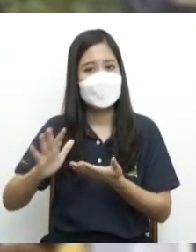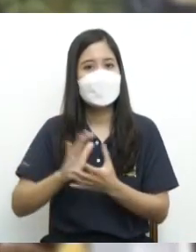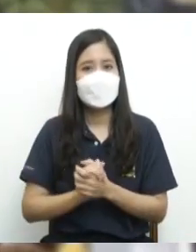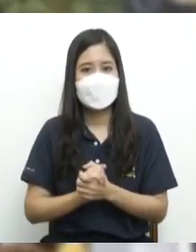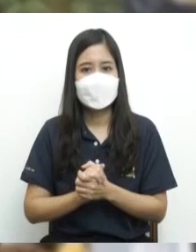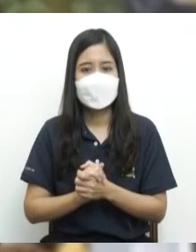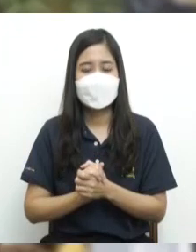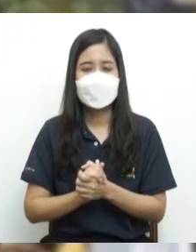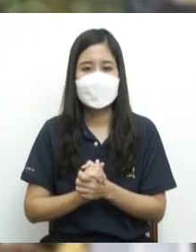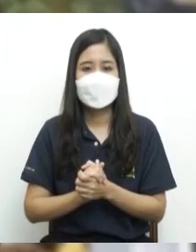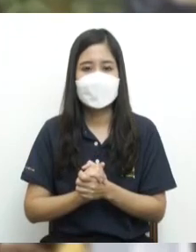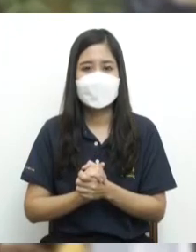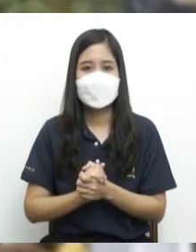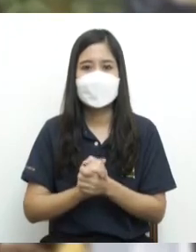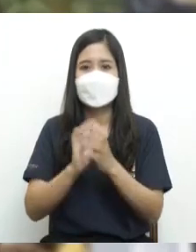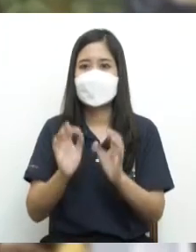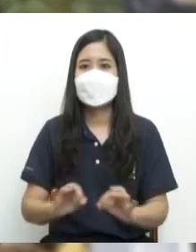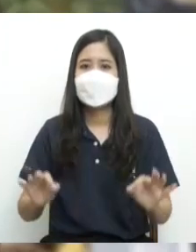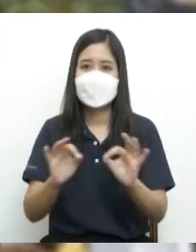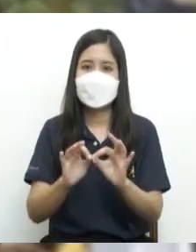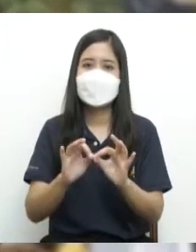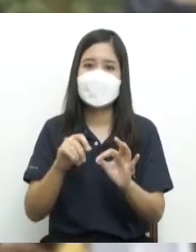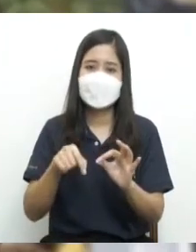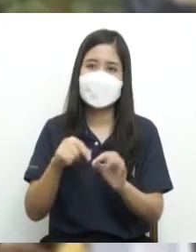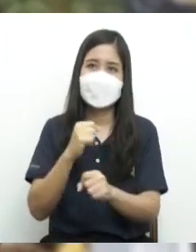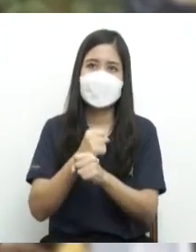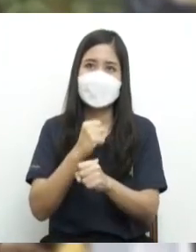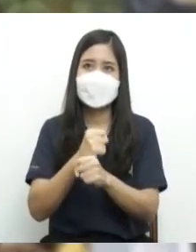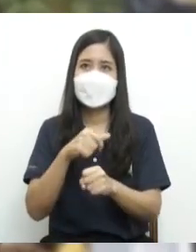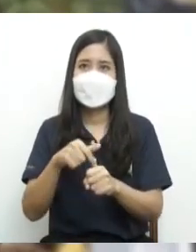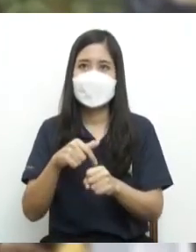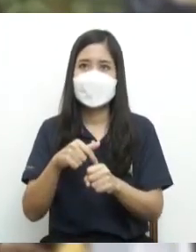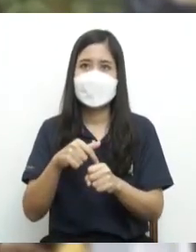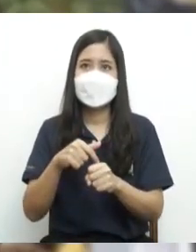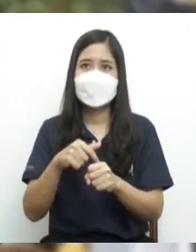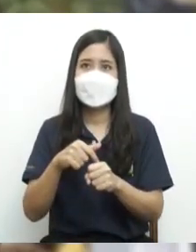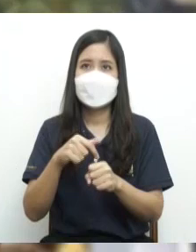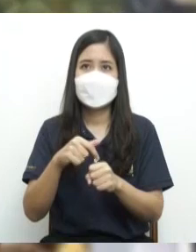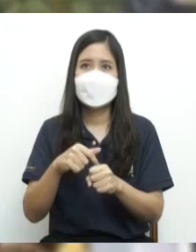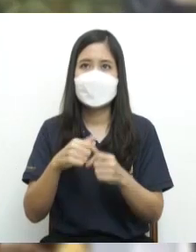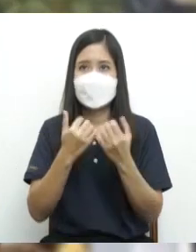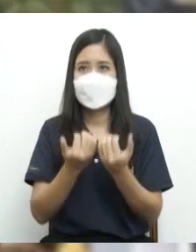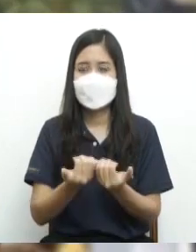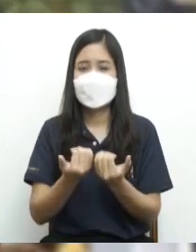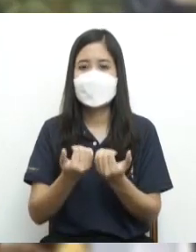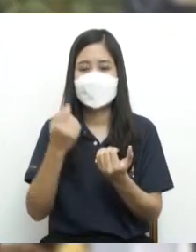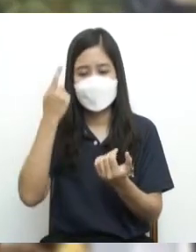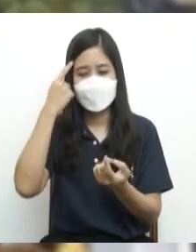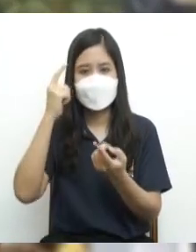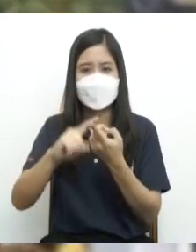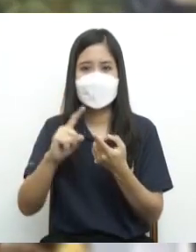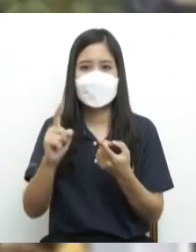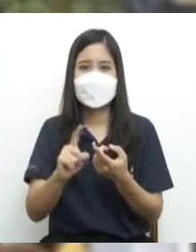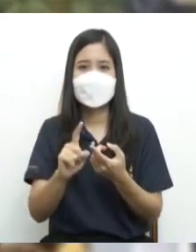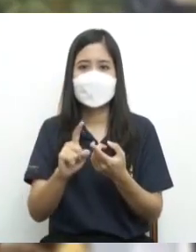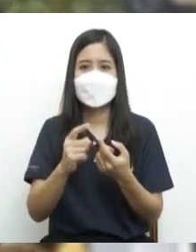เหลือเรานั้นส่วนใหญ่คนทำงานพอเสร็จแล้วก็เสร็จเลยคือไม่มารายงานว่าเป็นยังไงก็คงประมาณนี้ว่าสั้นๆว่าอยากให้ท่าน